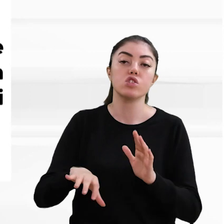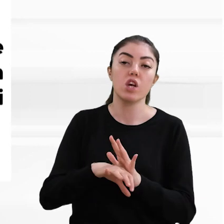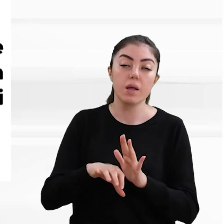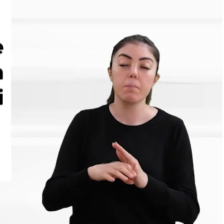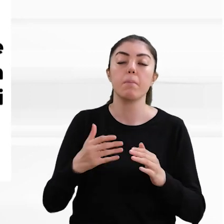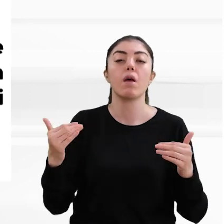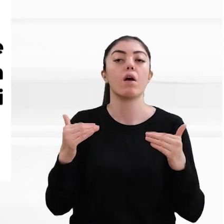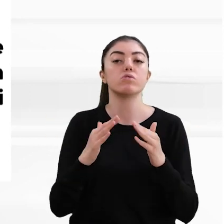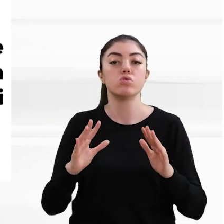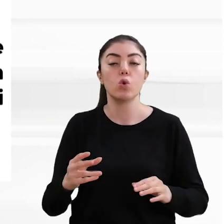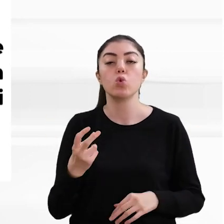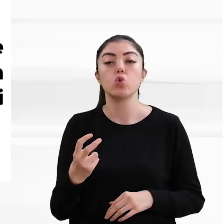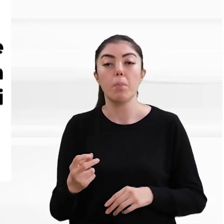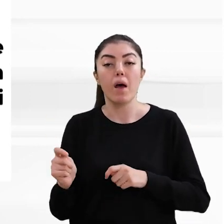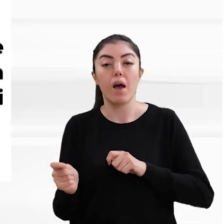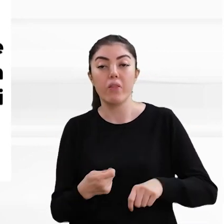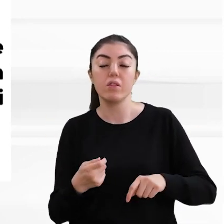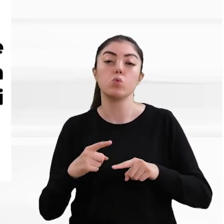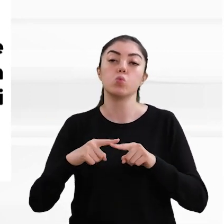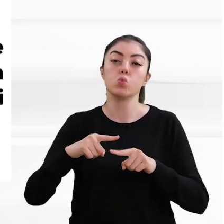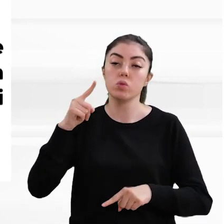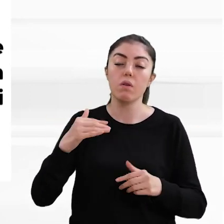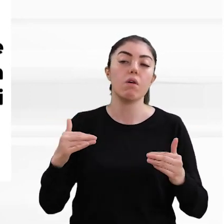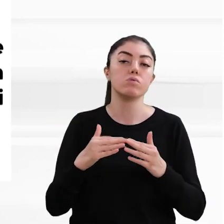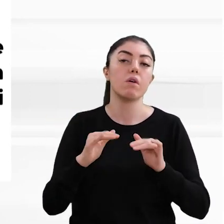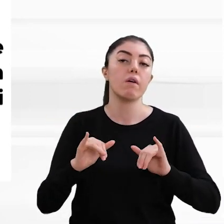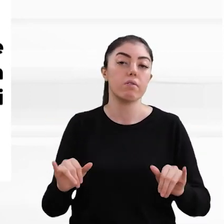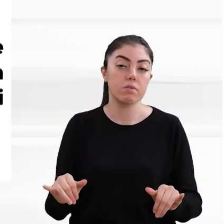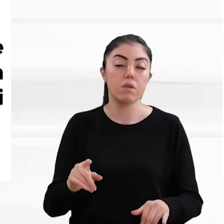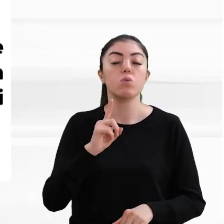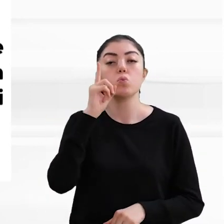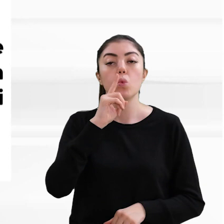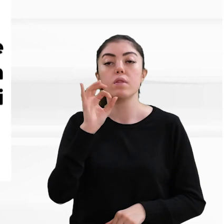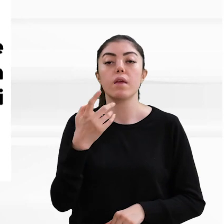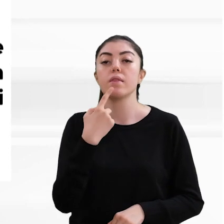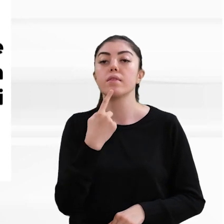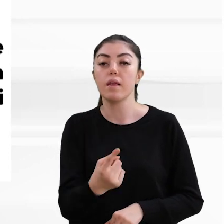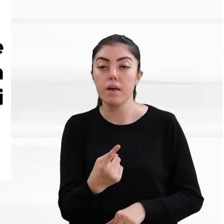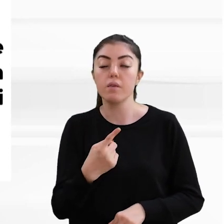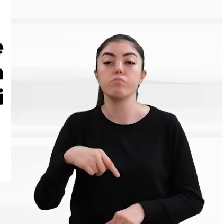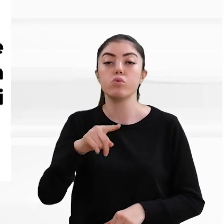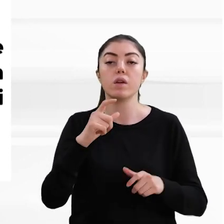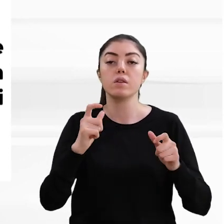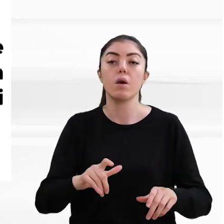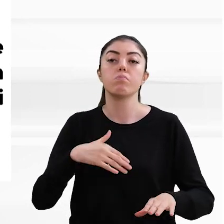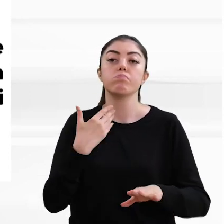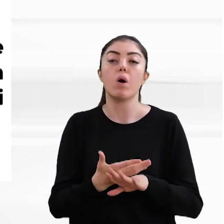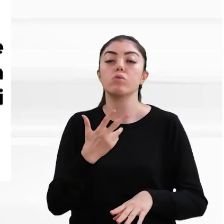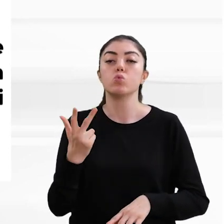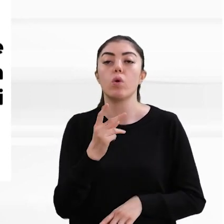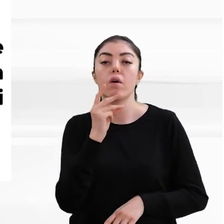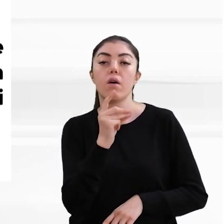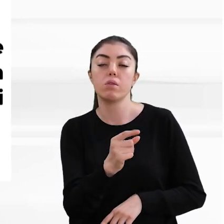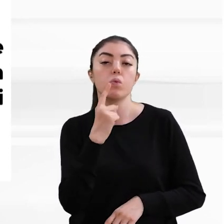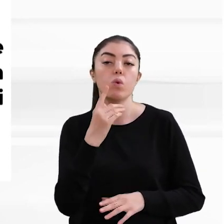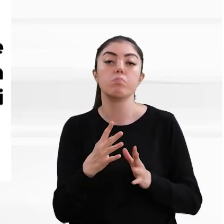ivmesi eşit. Topların atıldığı yükseklikler birbirine eşit. Dolayısıyla nedir? Yere çarpma